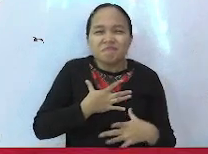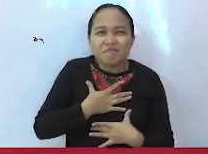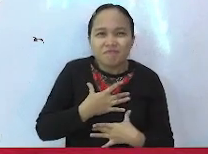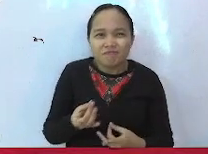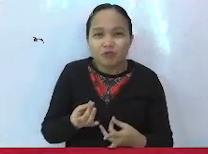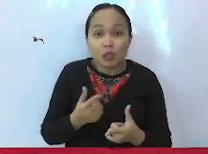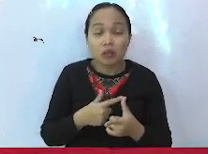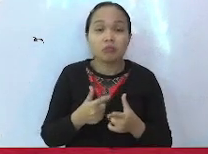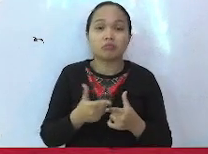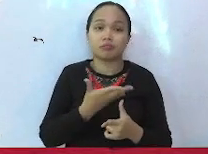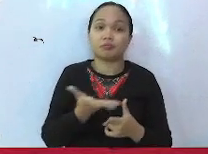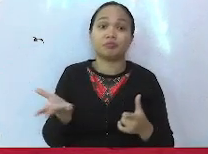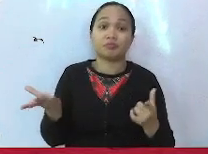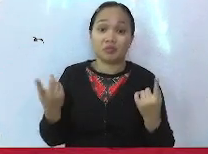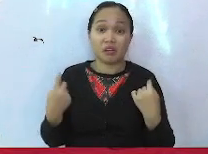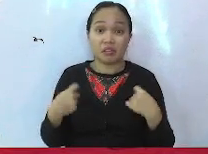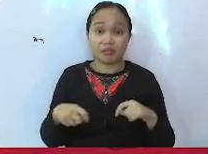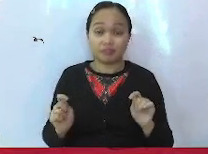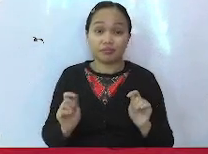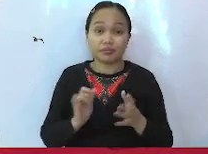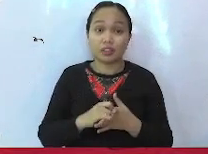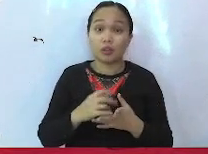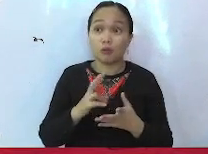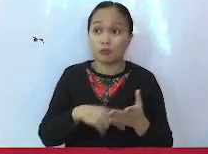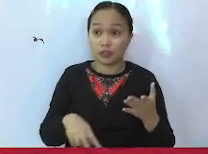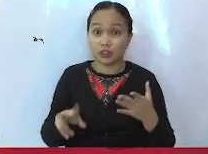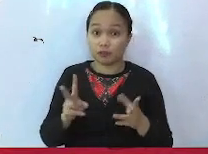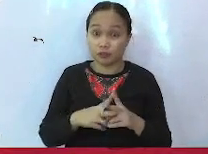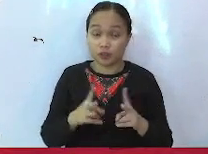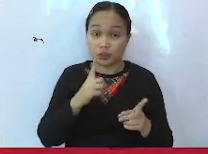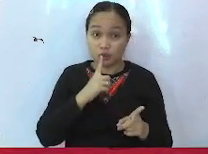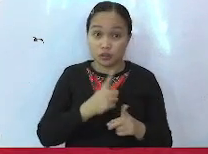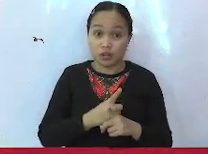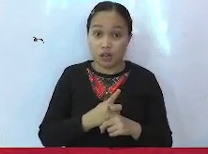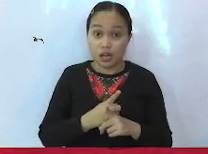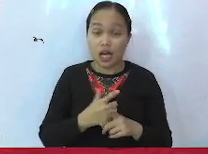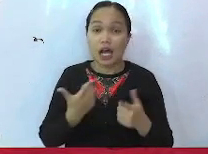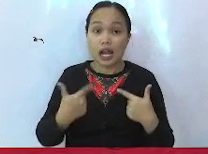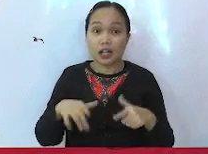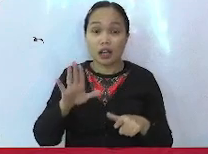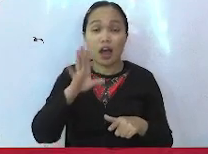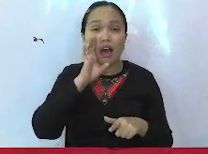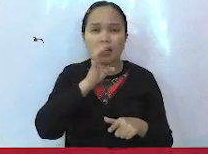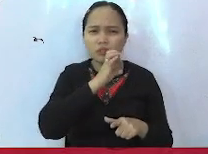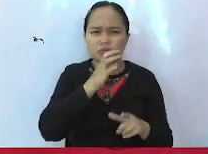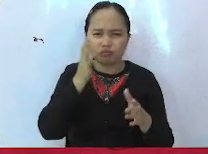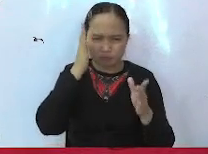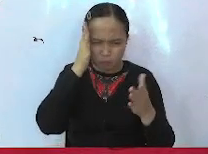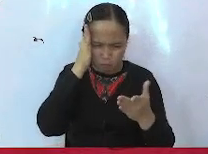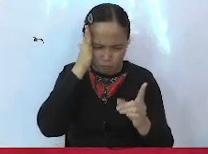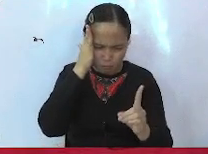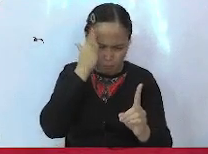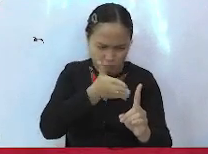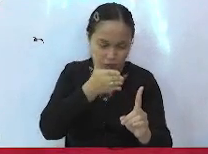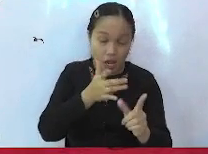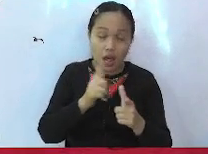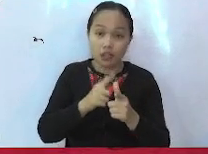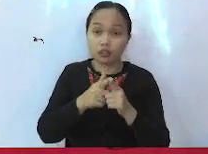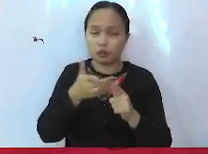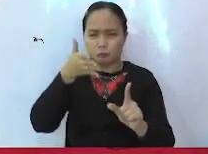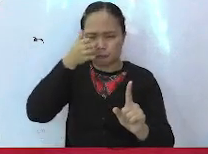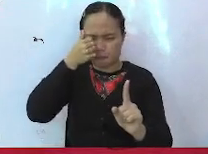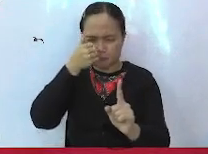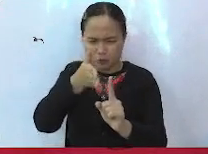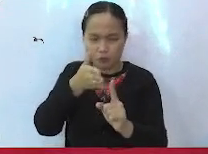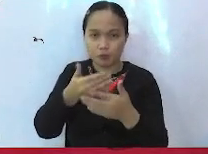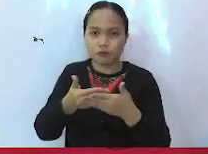Sinubukan nyo. That's why this verse is very true. Let thine eyes look right on and let thine eyelids look straight before